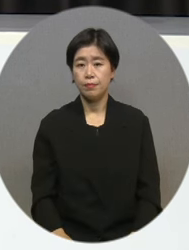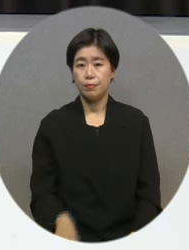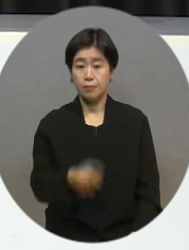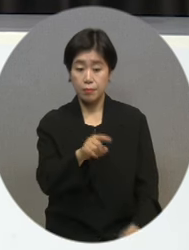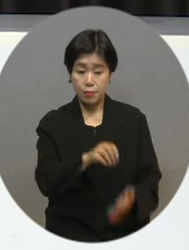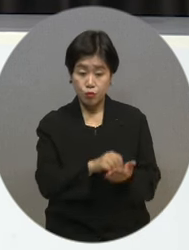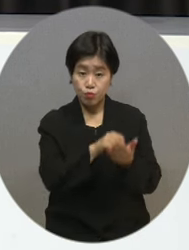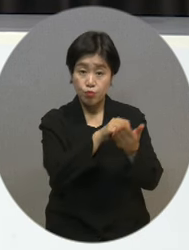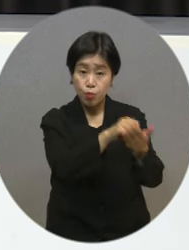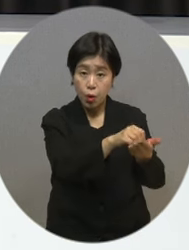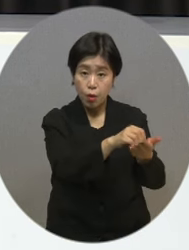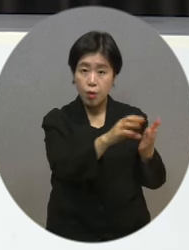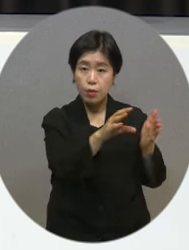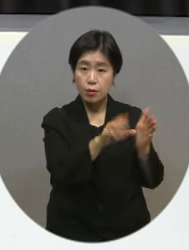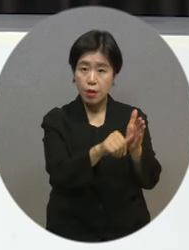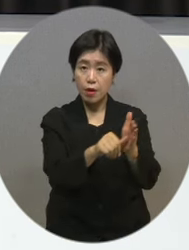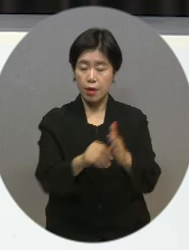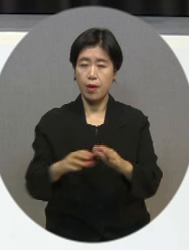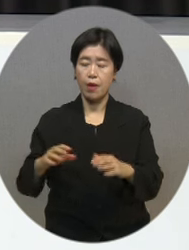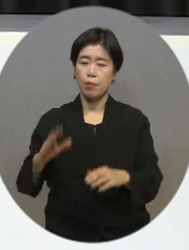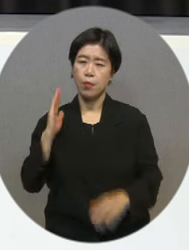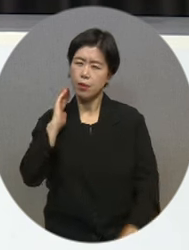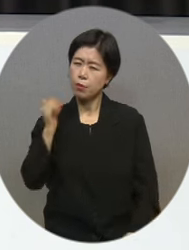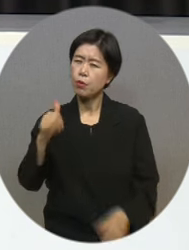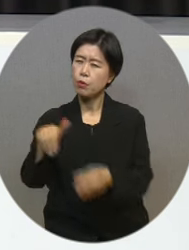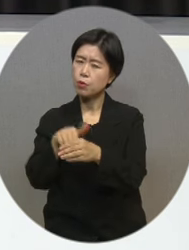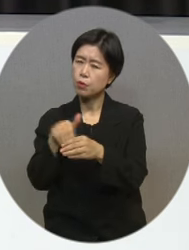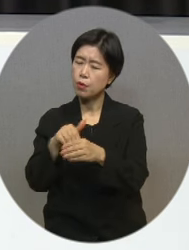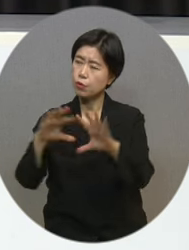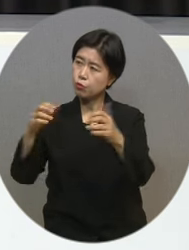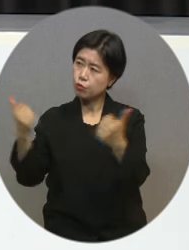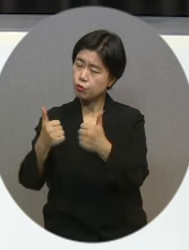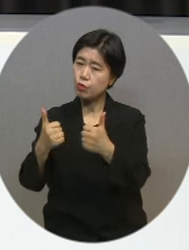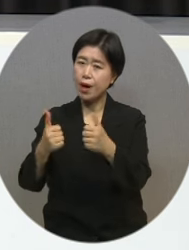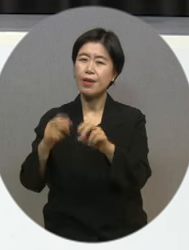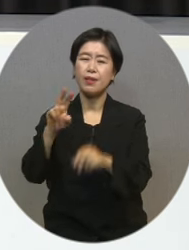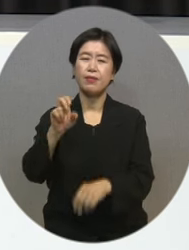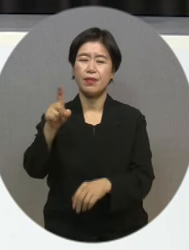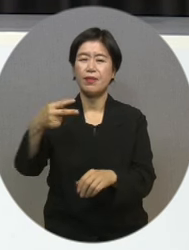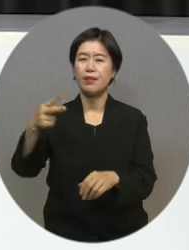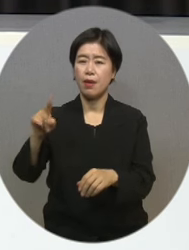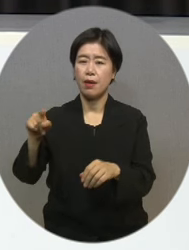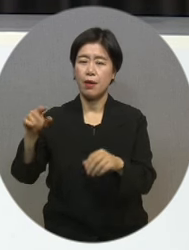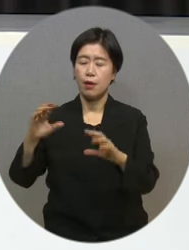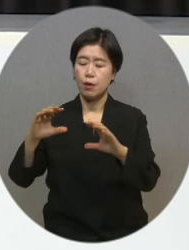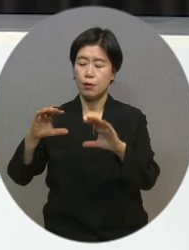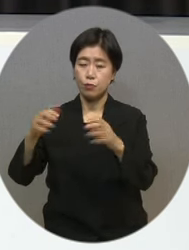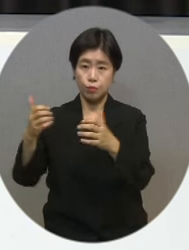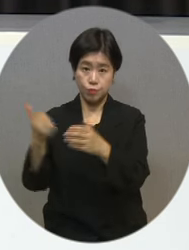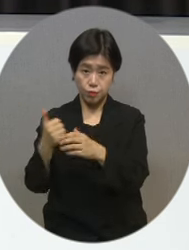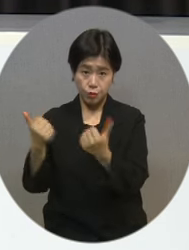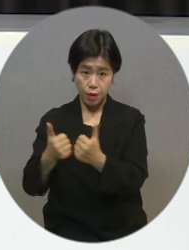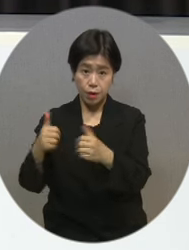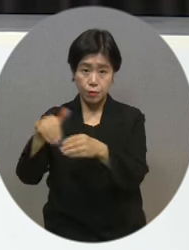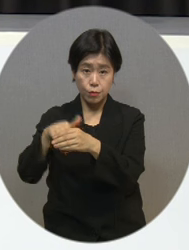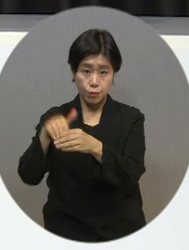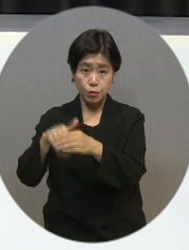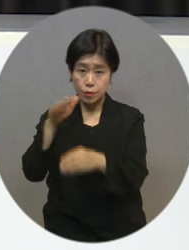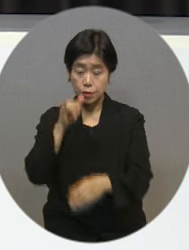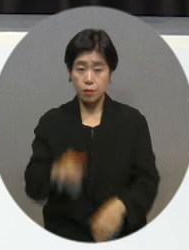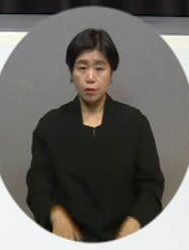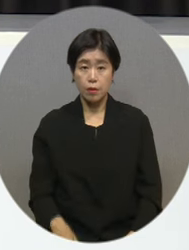들어갔는데 그때도 총선이 있었어요. 2020년 예, 맞아요. 21대 국회 네. 총선거가 있었는데 선거